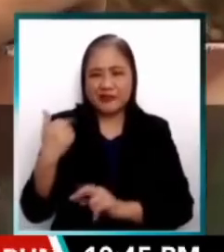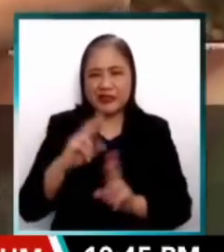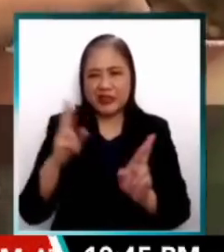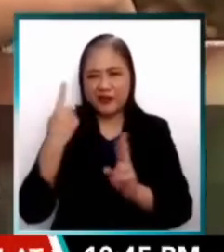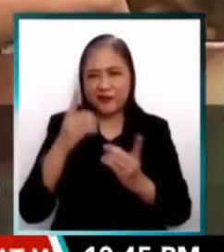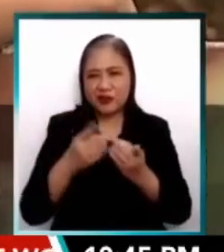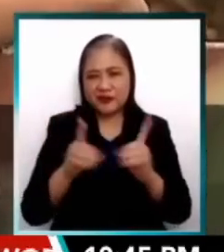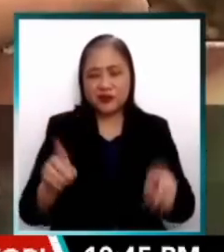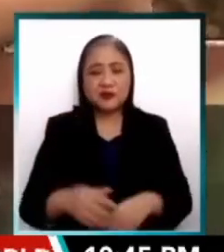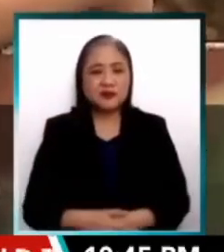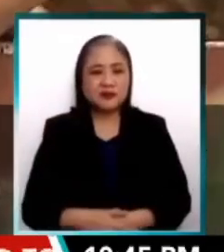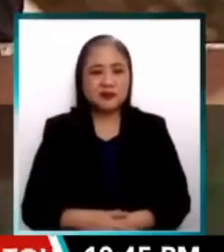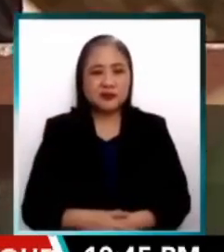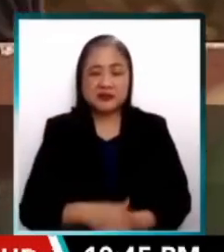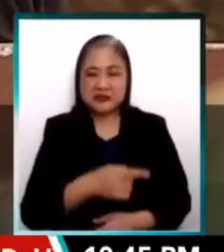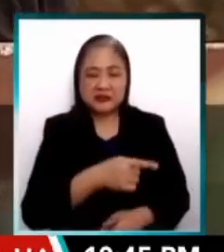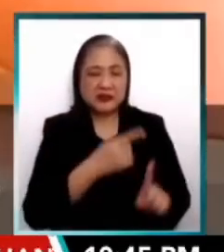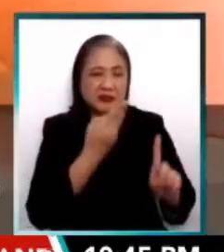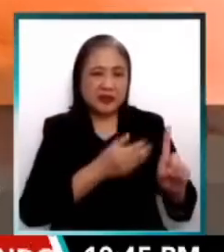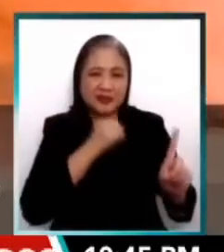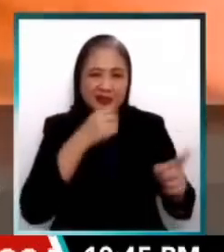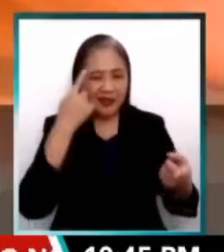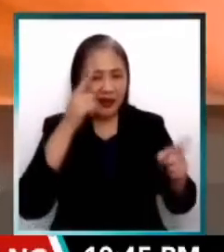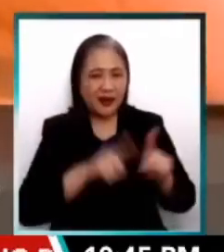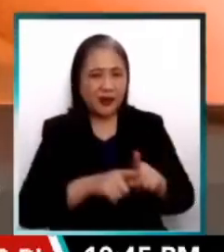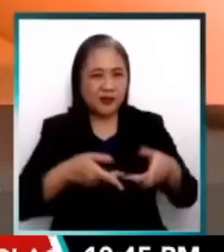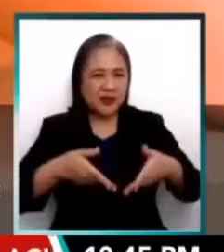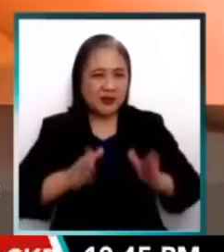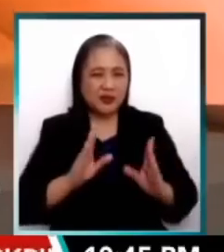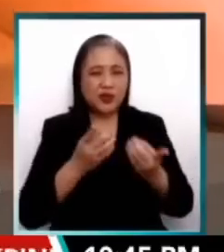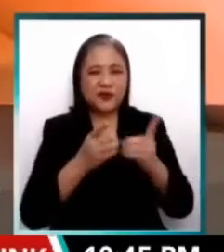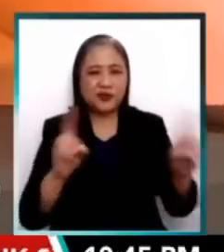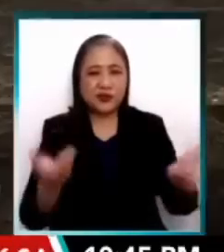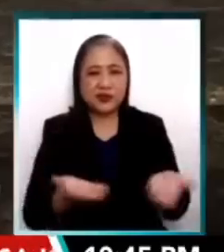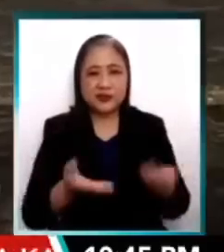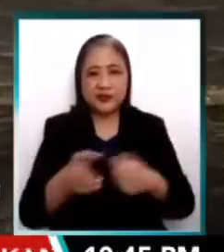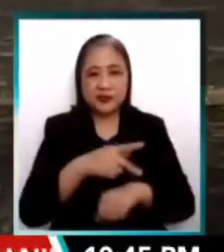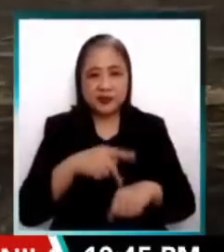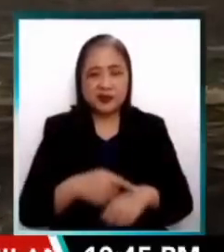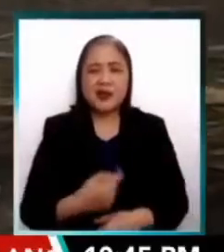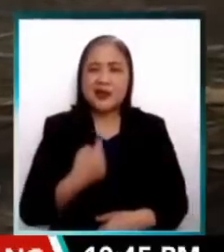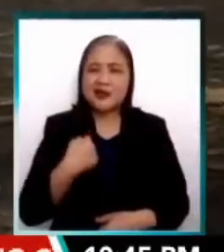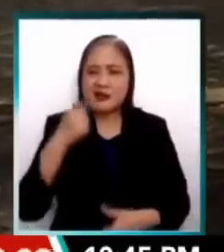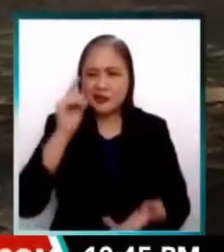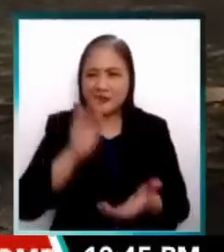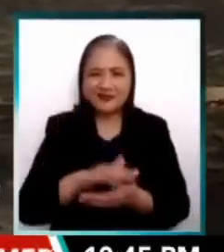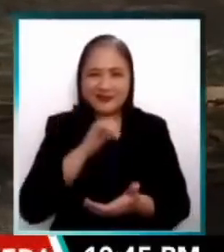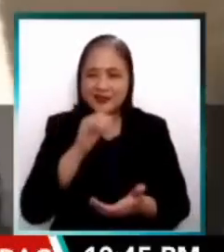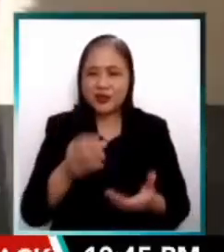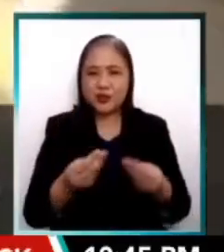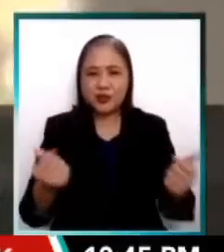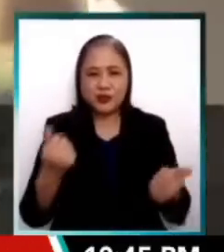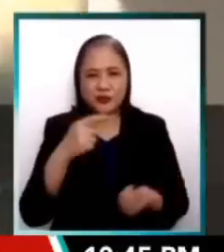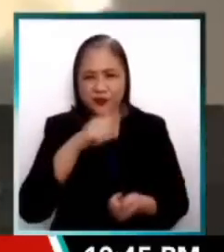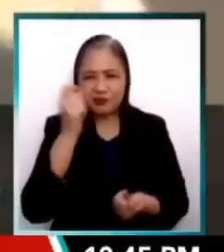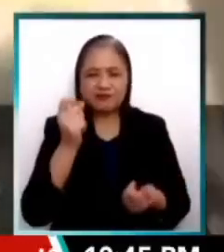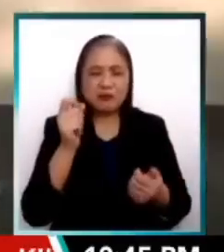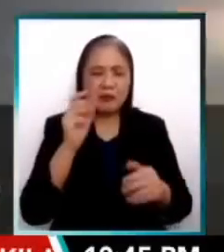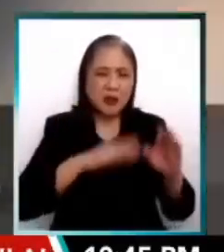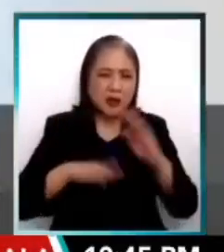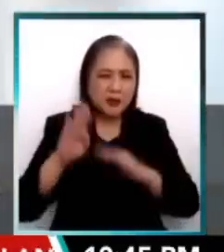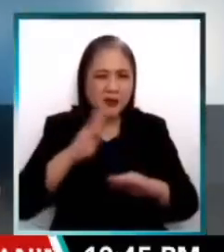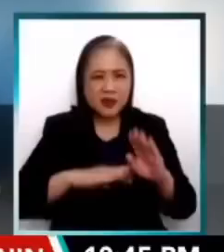na magkaroon ng divorce sa Pilipinas. Naniniwala siya na hindi ito ang solusyon sa mga problema ng